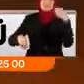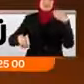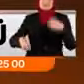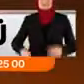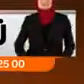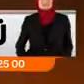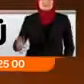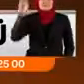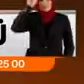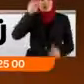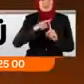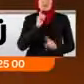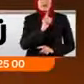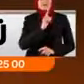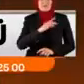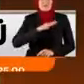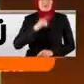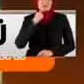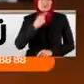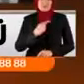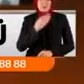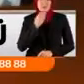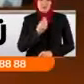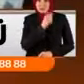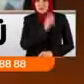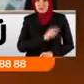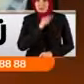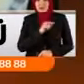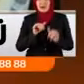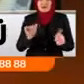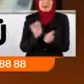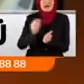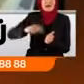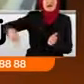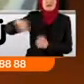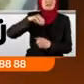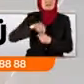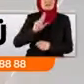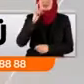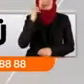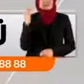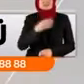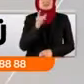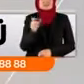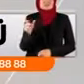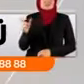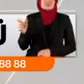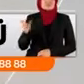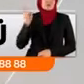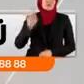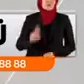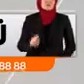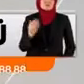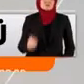bu psikolojik tedavi gördüğünü iddia edilen genç adam aynı aileden yedi kişiyi orada katlettigi milleti